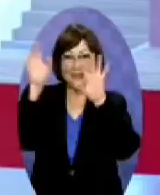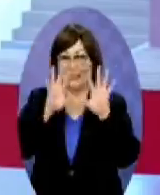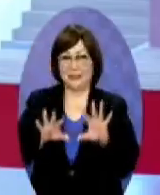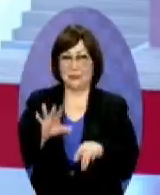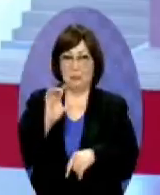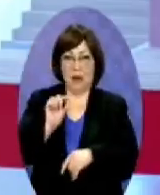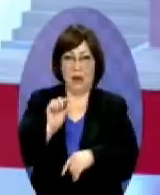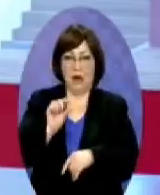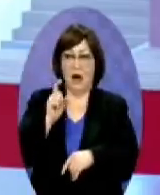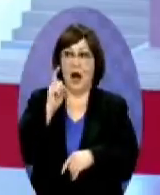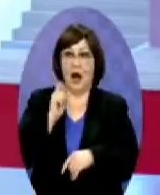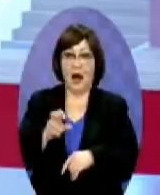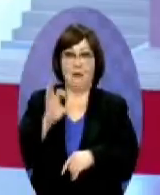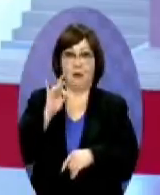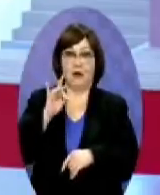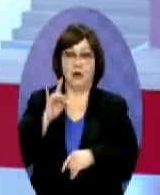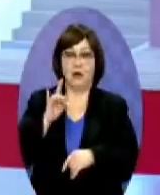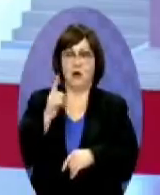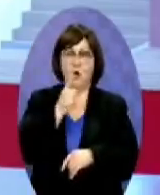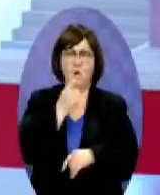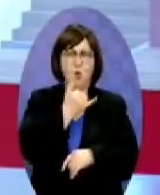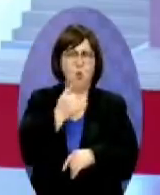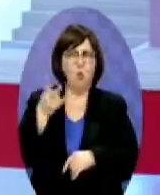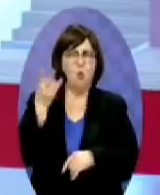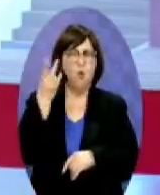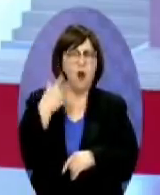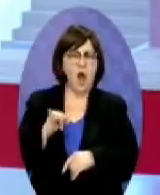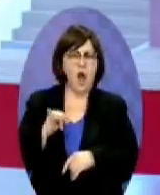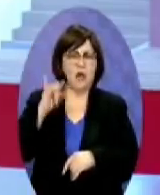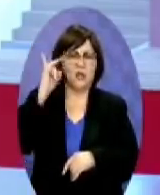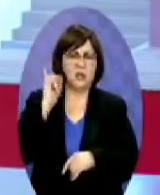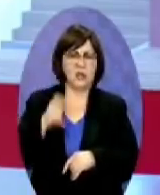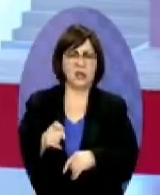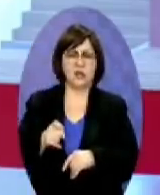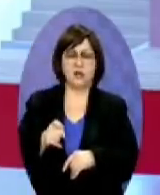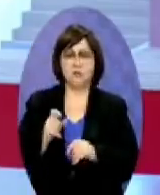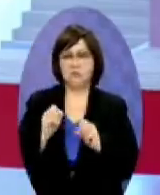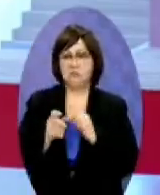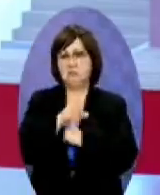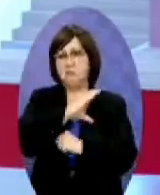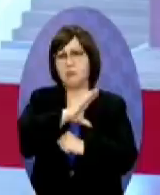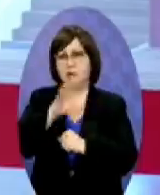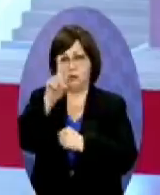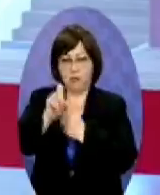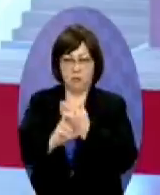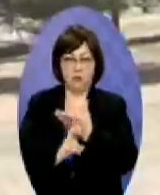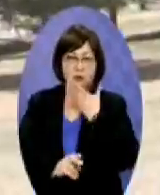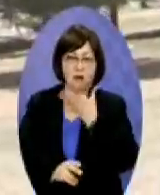байснаас хаврын үйлрэлт хувь ашилт их байх талаар мэрэгжлийн байгууллагууд анхааруулж байна.